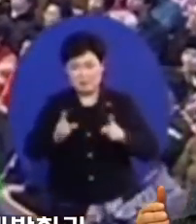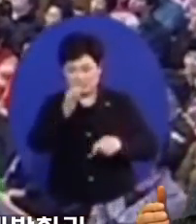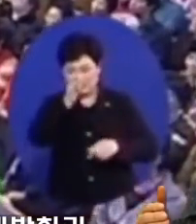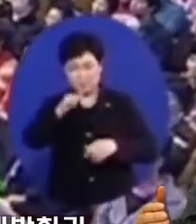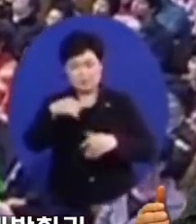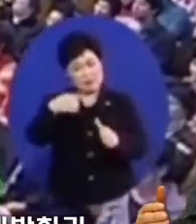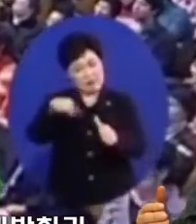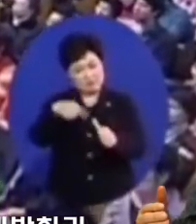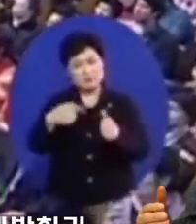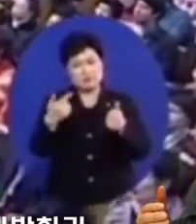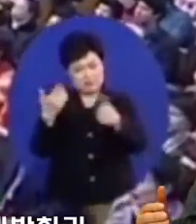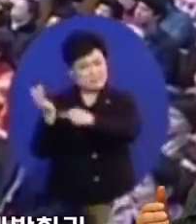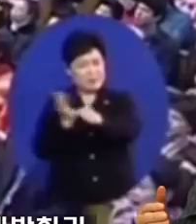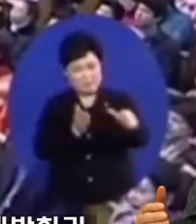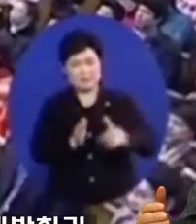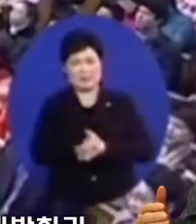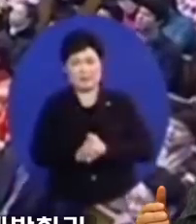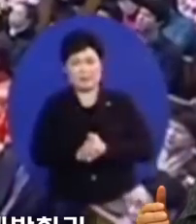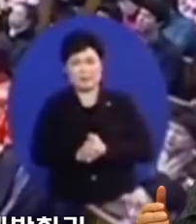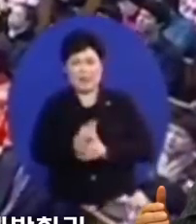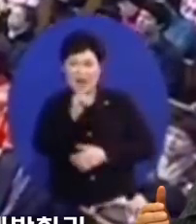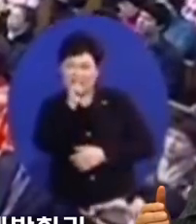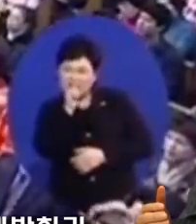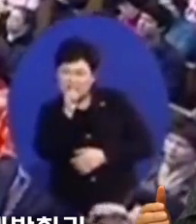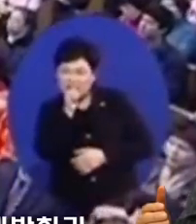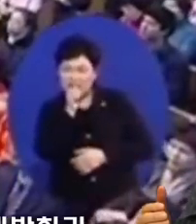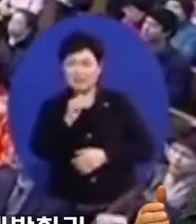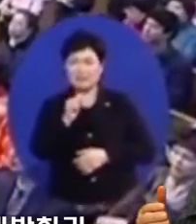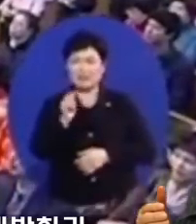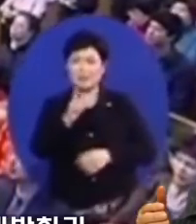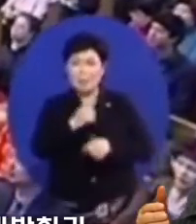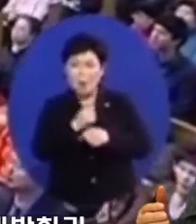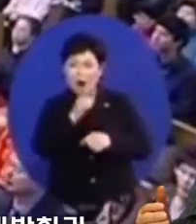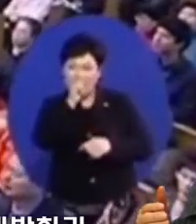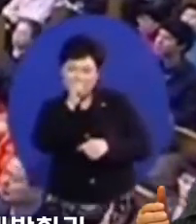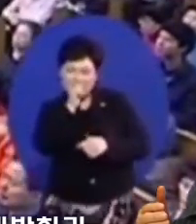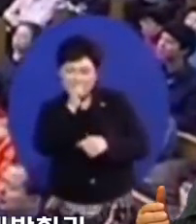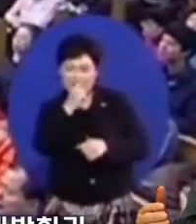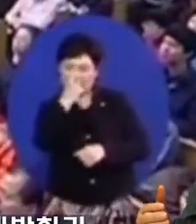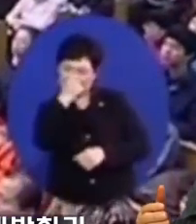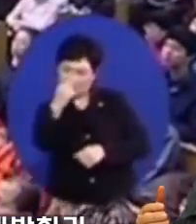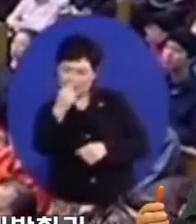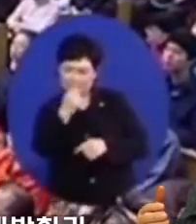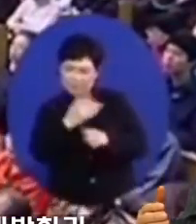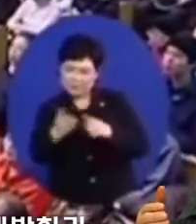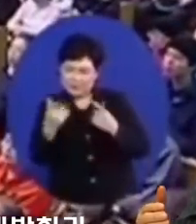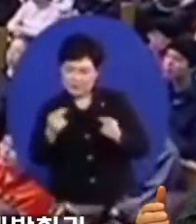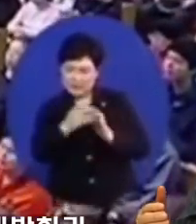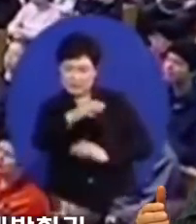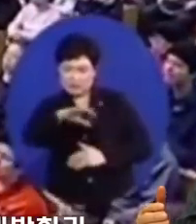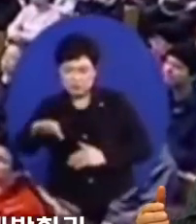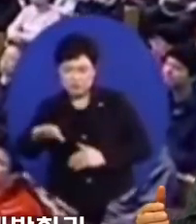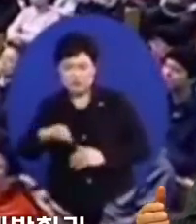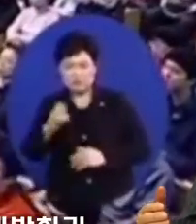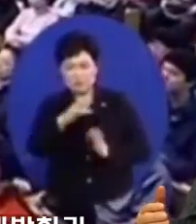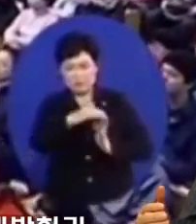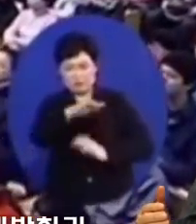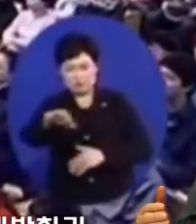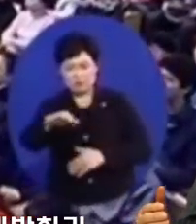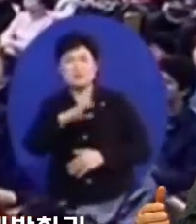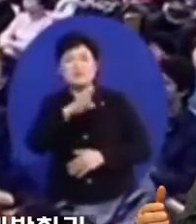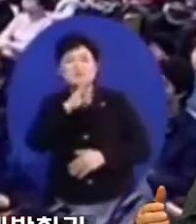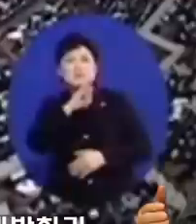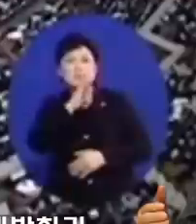가르치십시오. 쇠가 쇠를 날카롭게 하는 것처럼 이웃이 이웃을 날카롭게 만들어주는 것입니다.